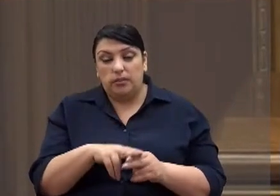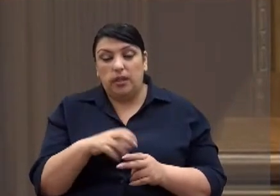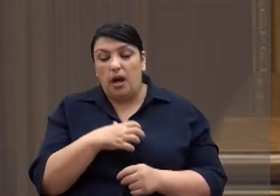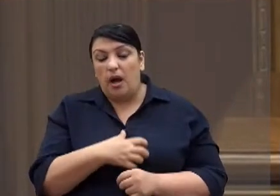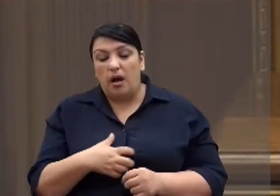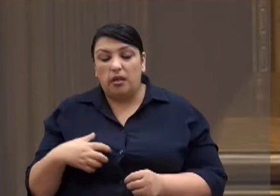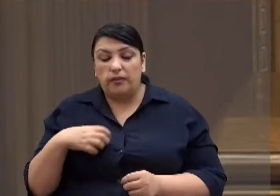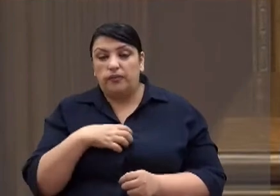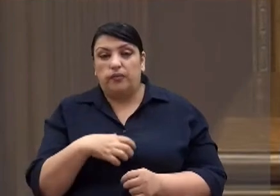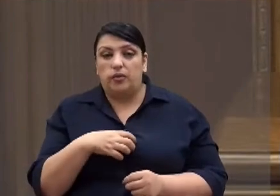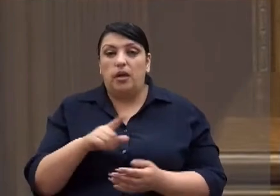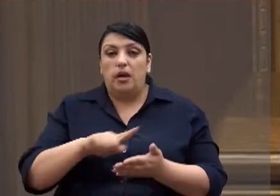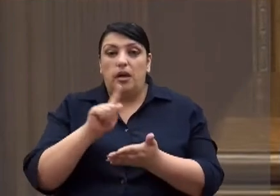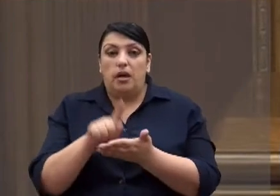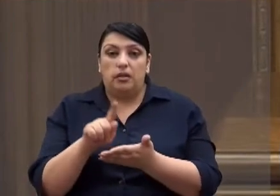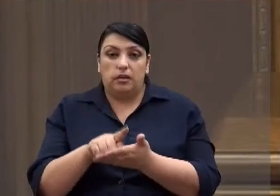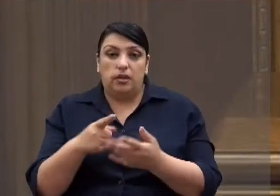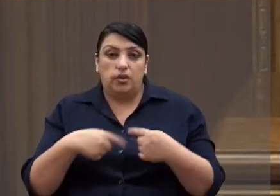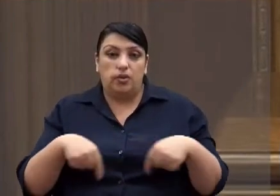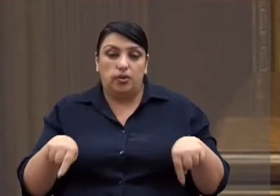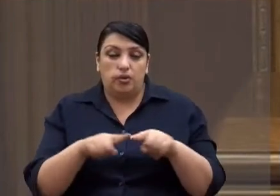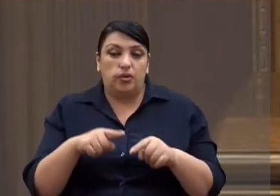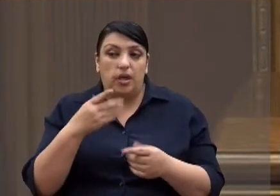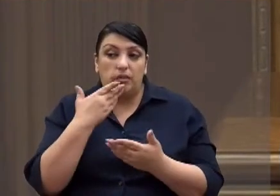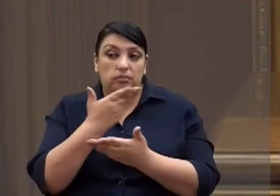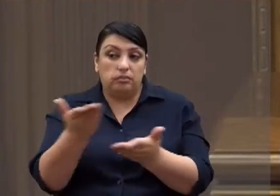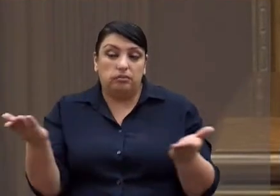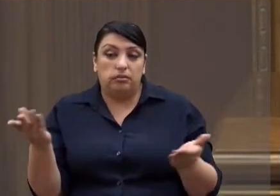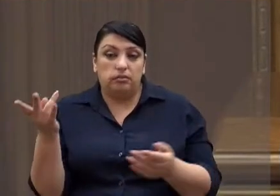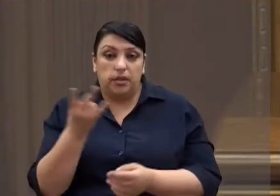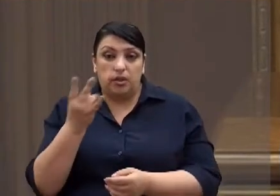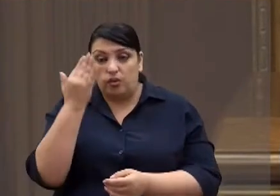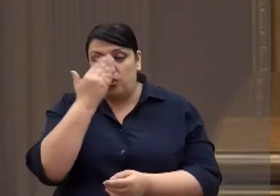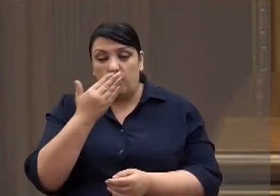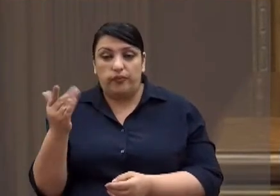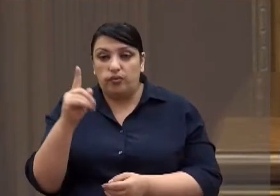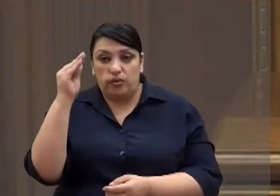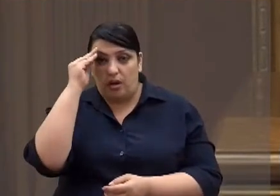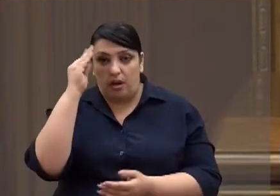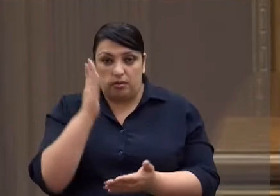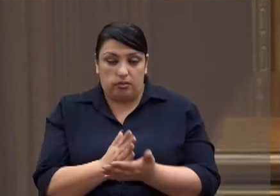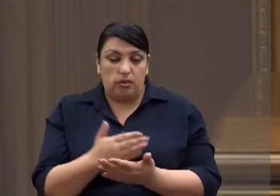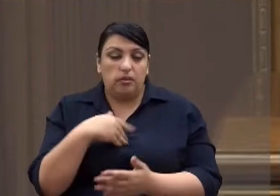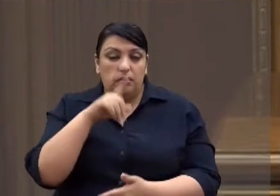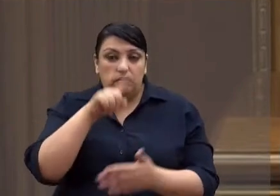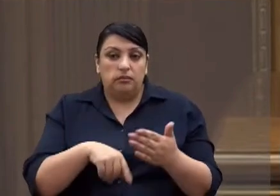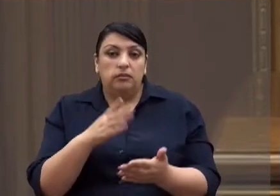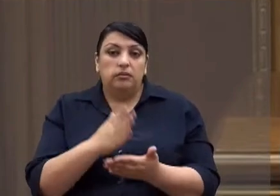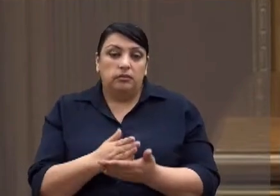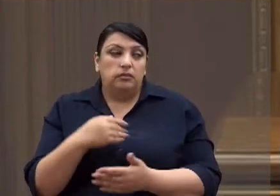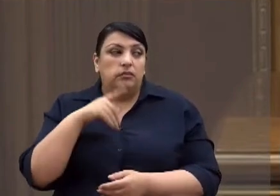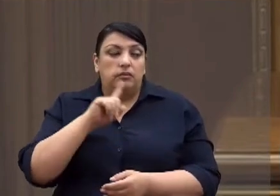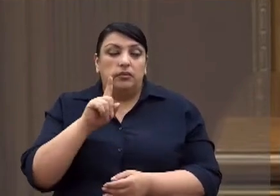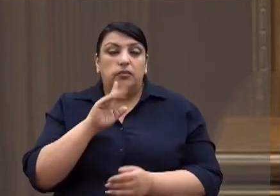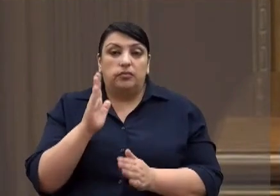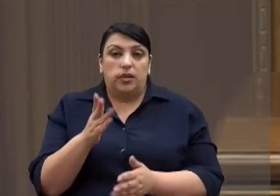շուրջ հայցել ժողովրդի կարծիքը։ Եվ ի վերջո, ես վստահ եմ, որ ժողովուրդը այո է